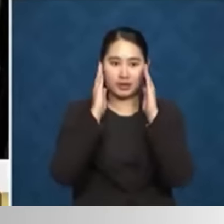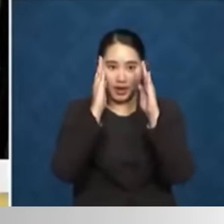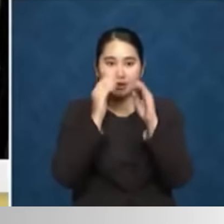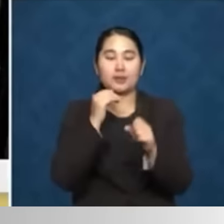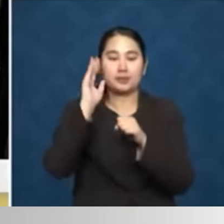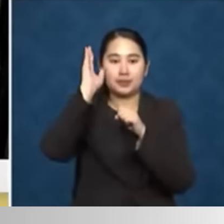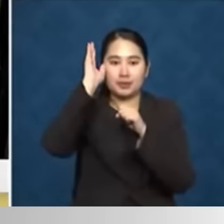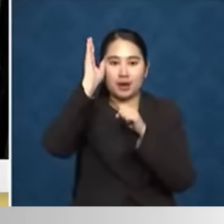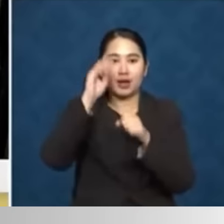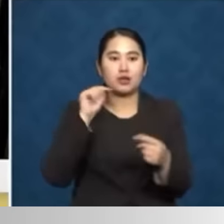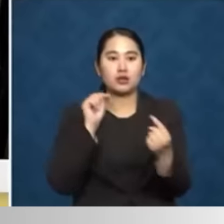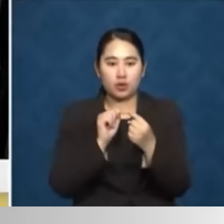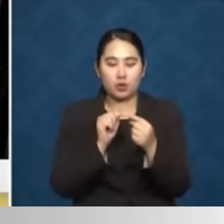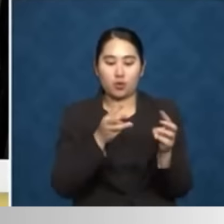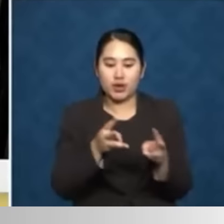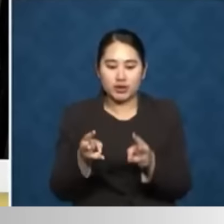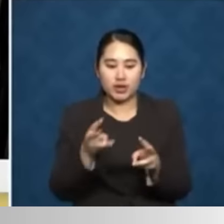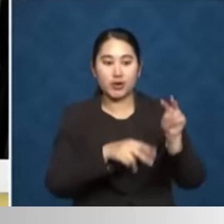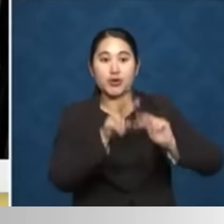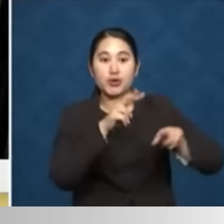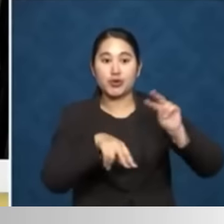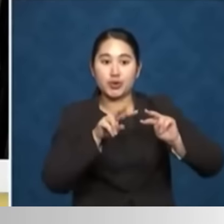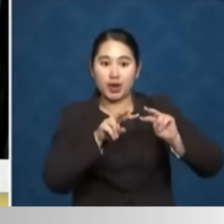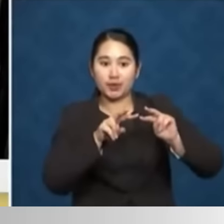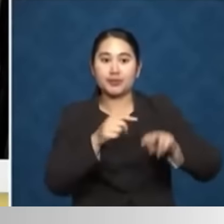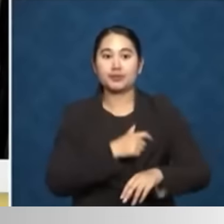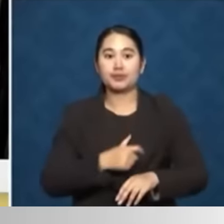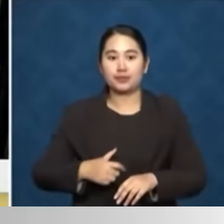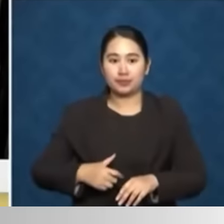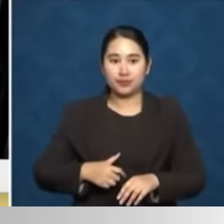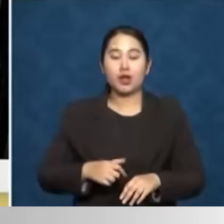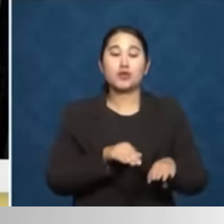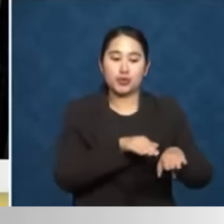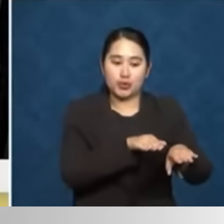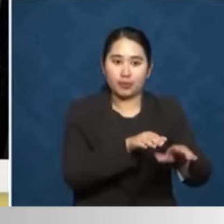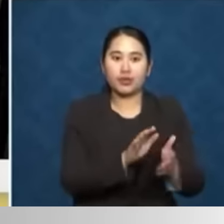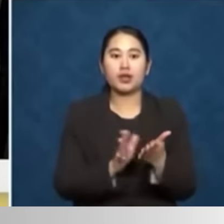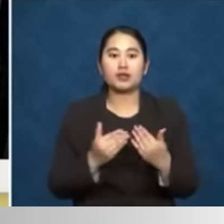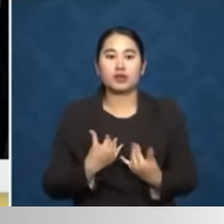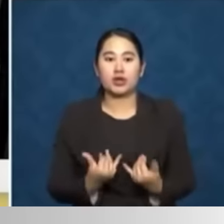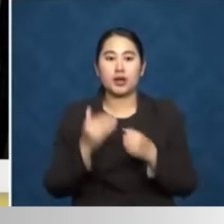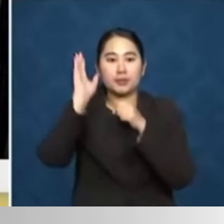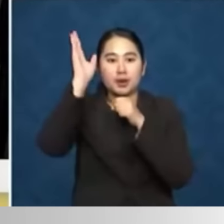อภิปรายเฉพาะมาตรการการถวายความปลอดภัยเท่านั้นเลยเรียนหารือท่านประธ